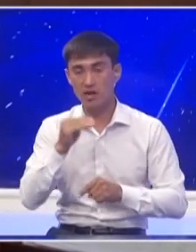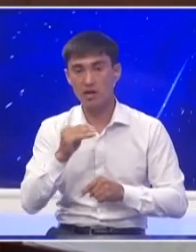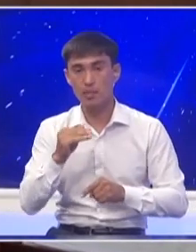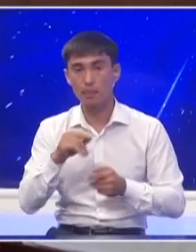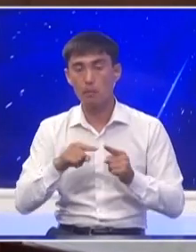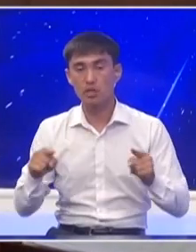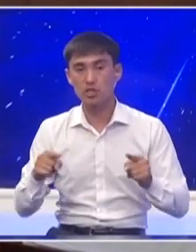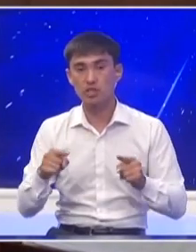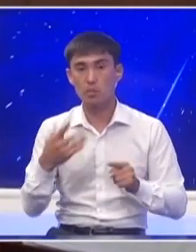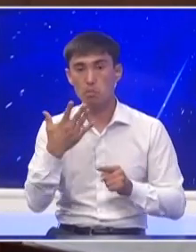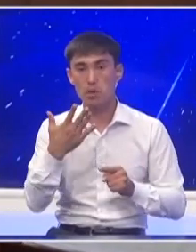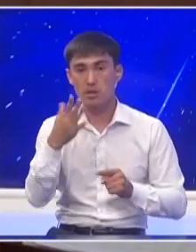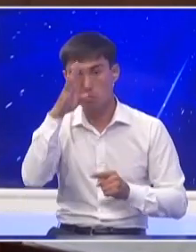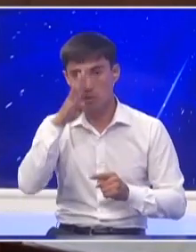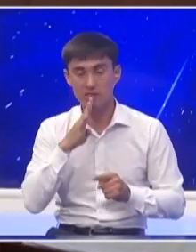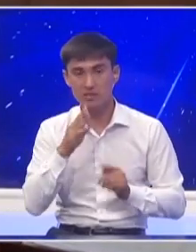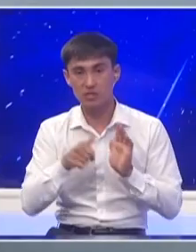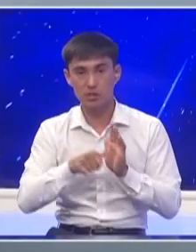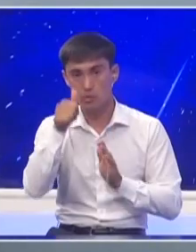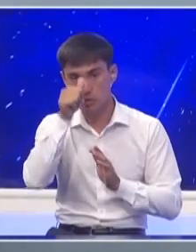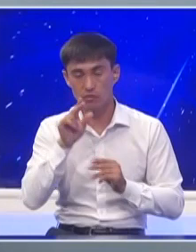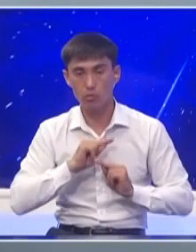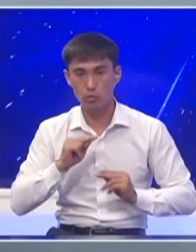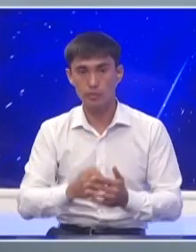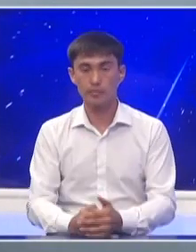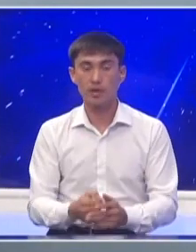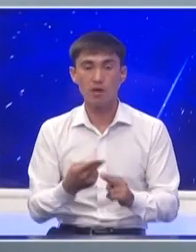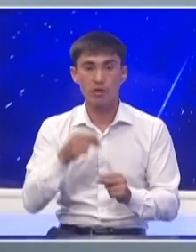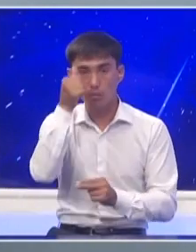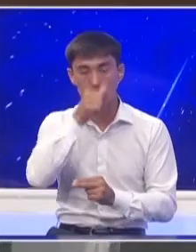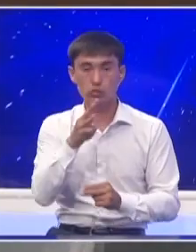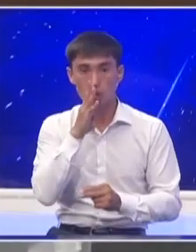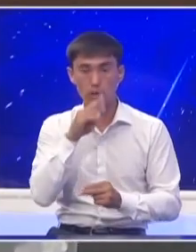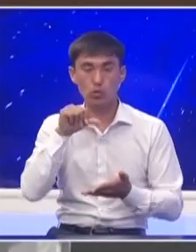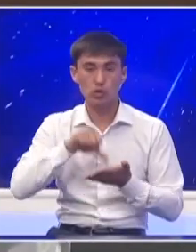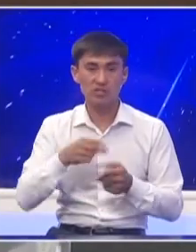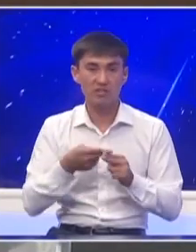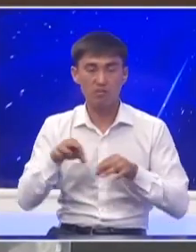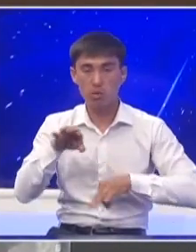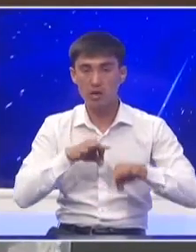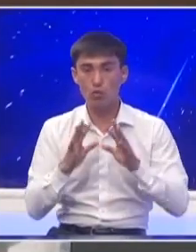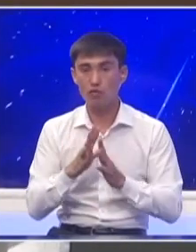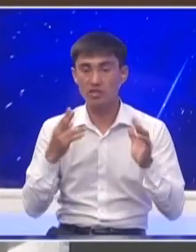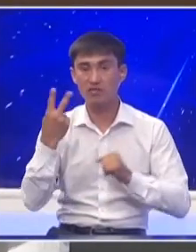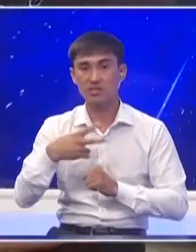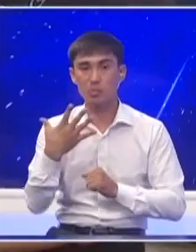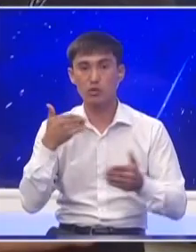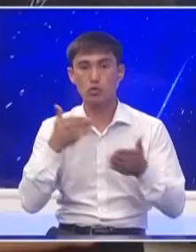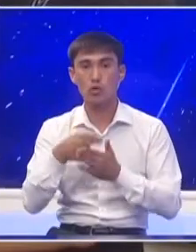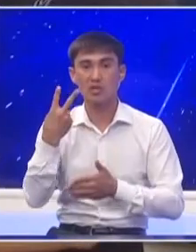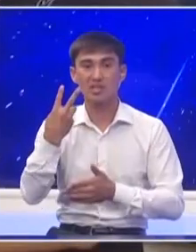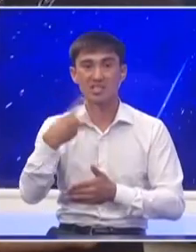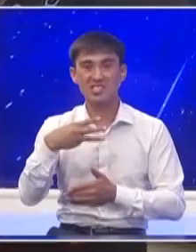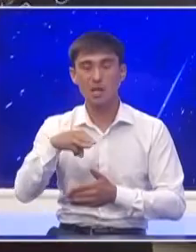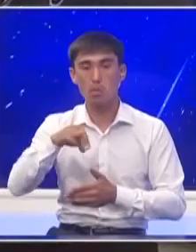уже на протяжении, 5 месяцев, 6-й месяц идет. В этом году заработная плата участников данного проекта увеличена с 25 до 30